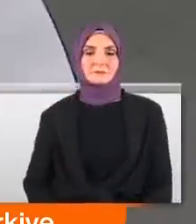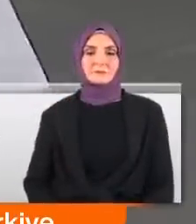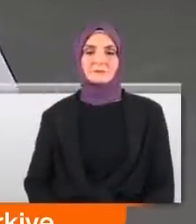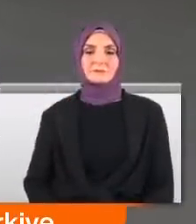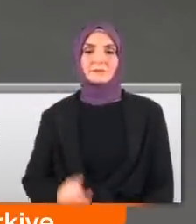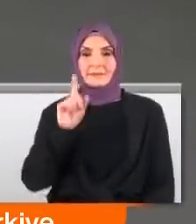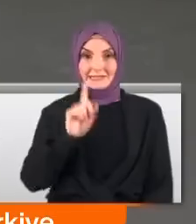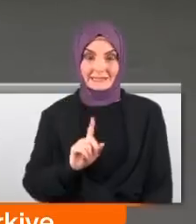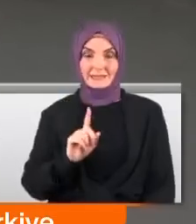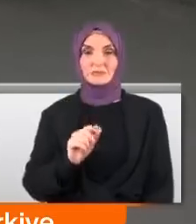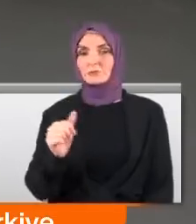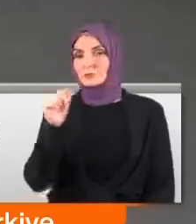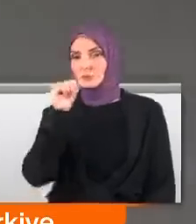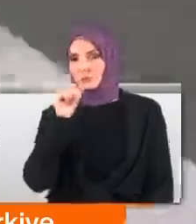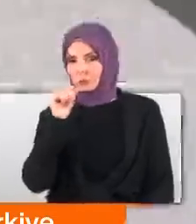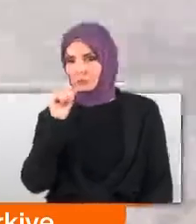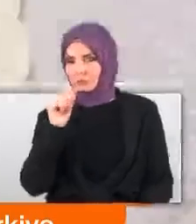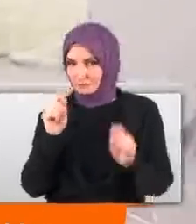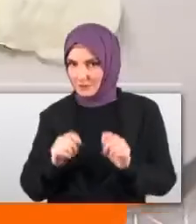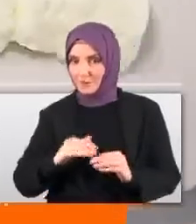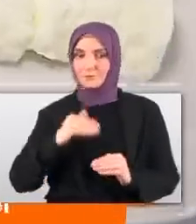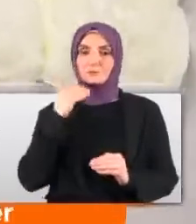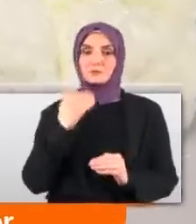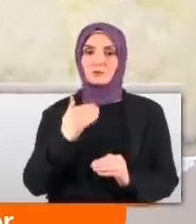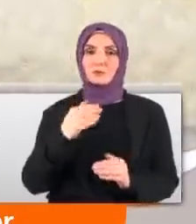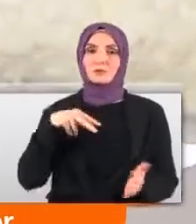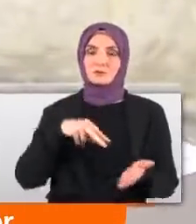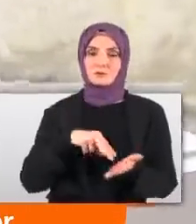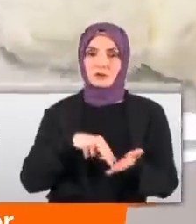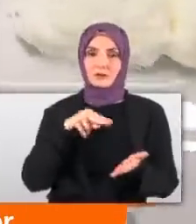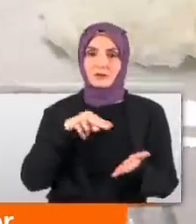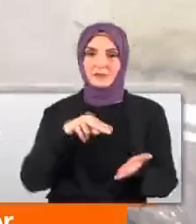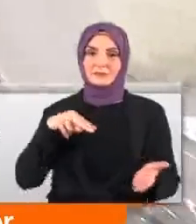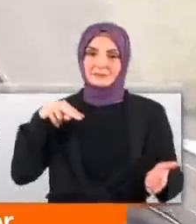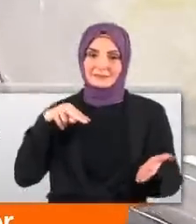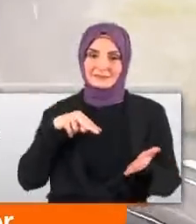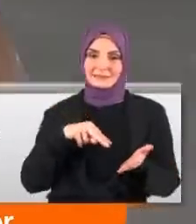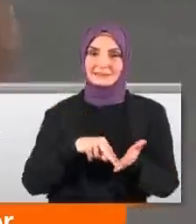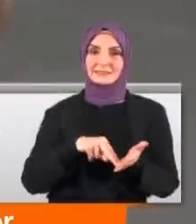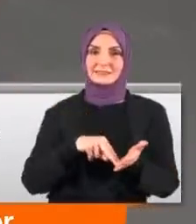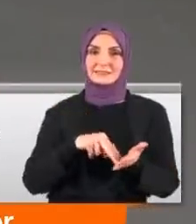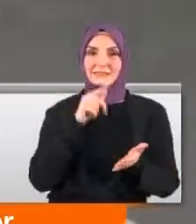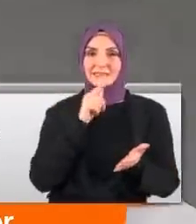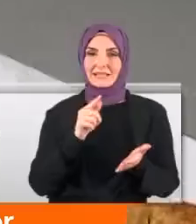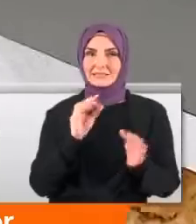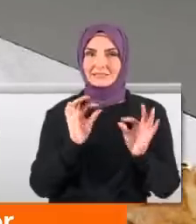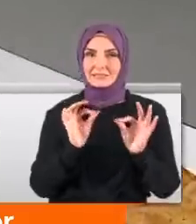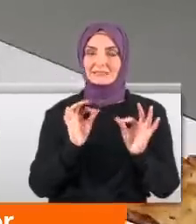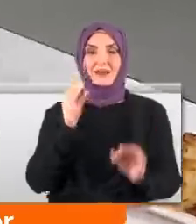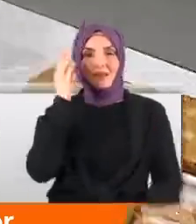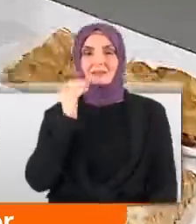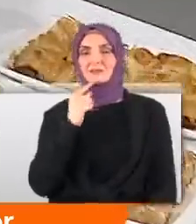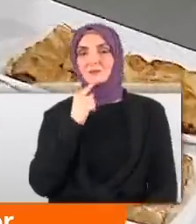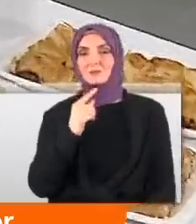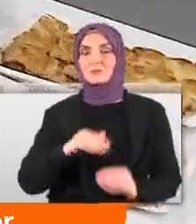içeceksiniz. Sonra alacaksınız böyle. Bakın çatalı böyle batırdığınız zaman kuş diyecek. Sonra